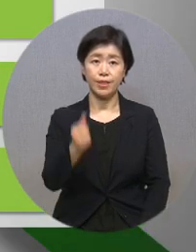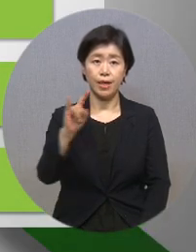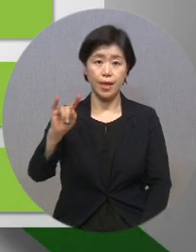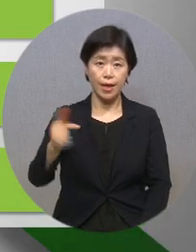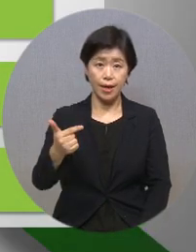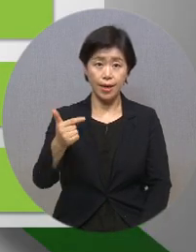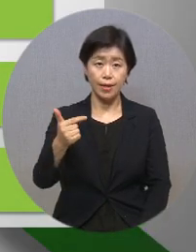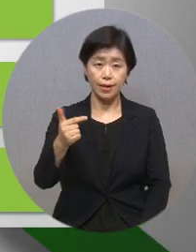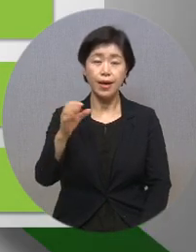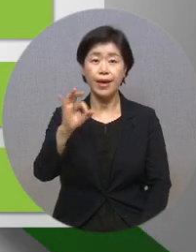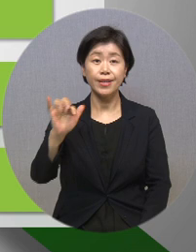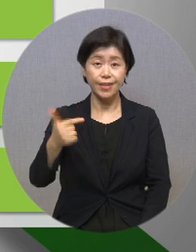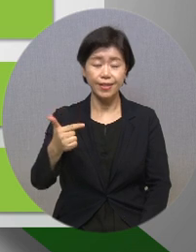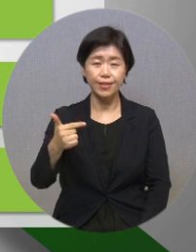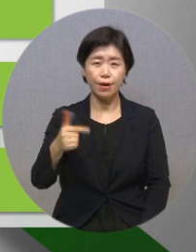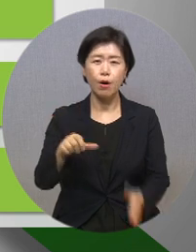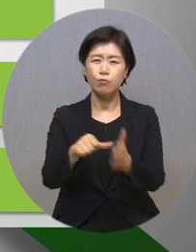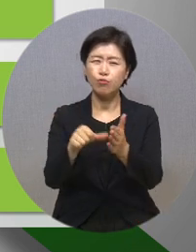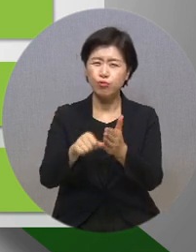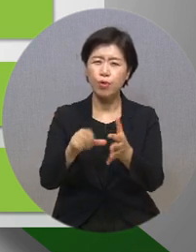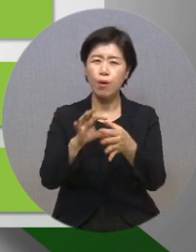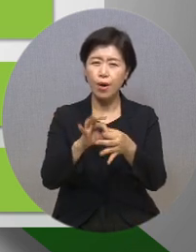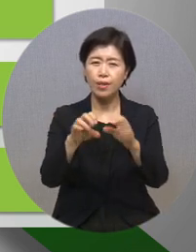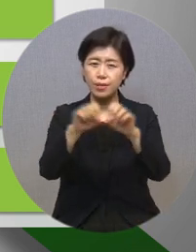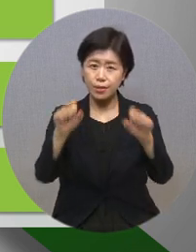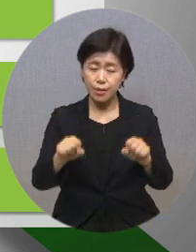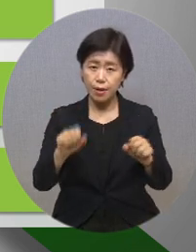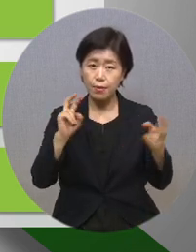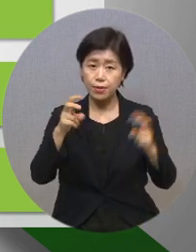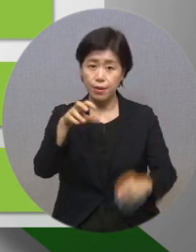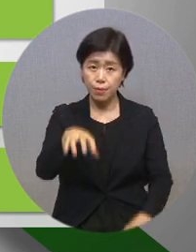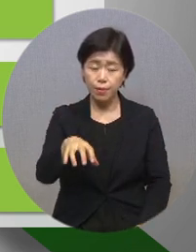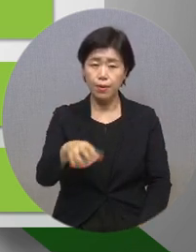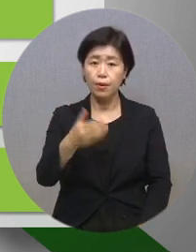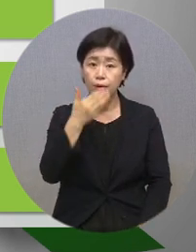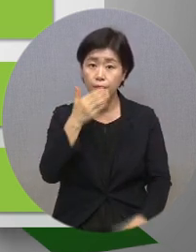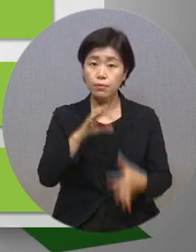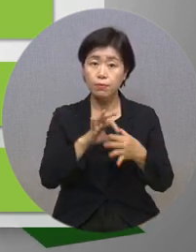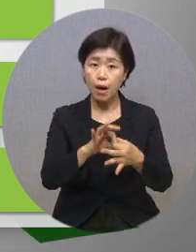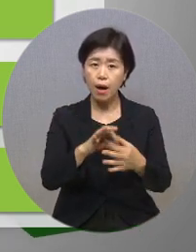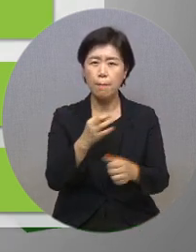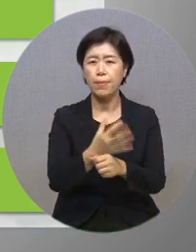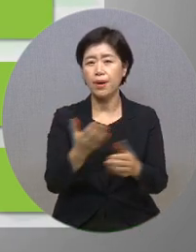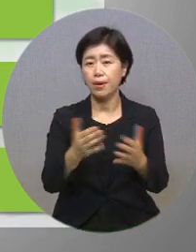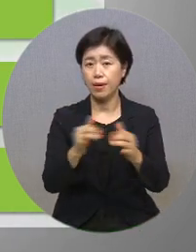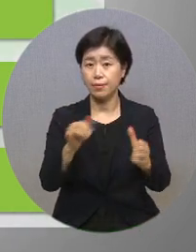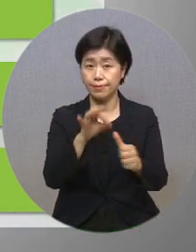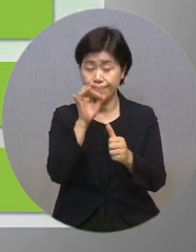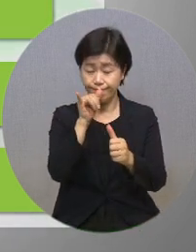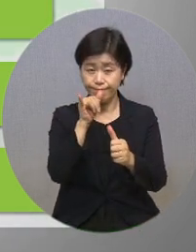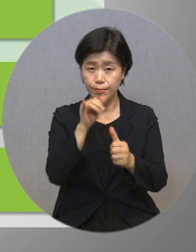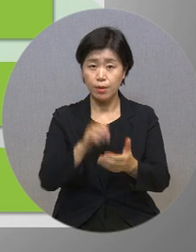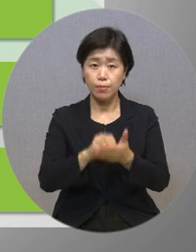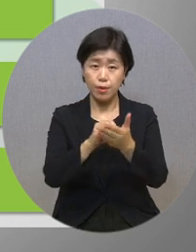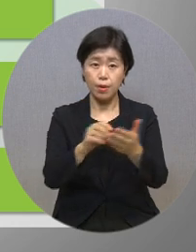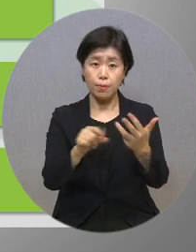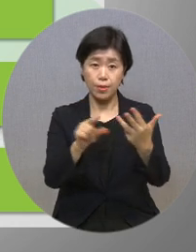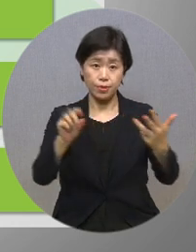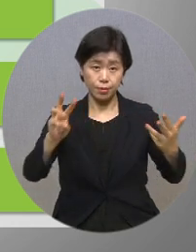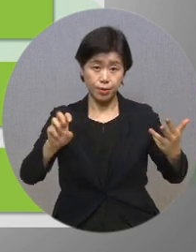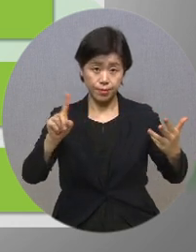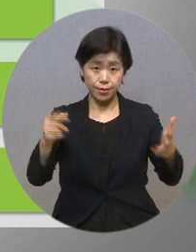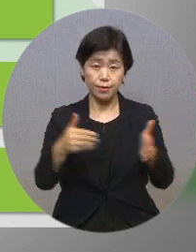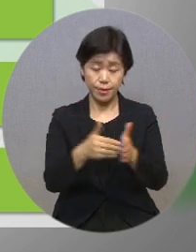해인 물류 시스템 주식회사에서 식품 분야 단순 종사원을 모집합니다. 접수 마감일은 8월